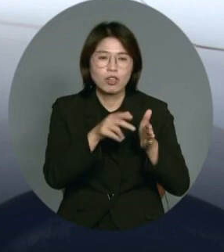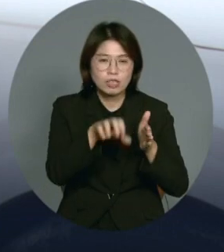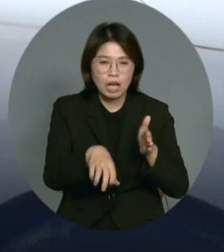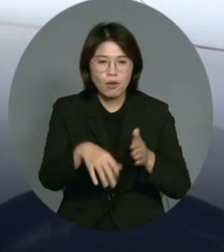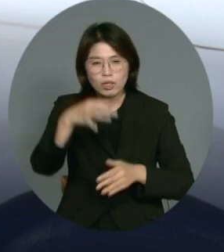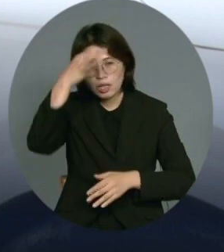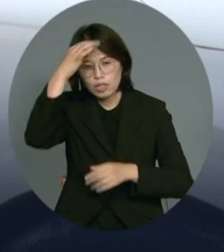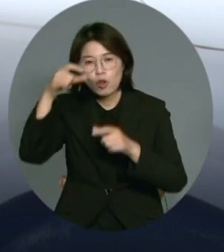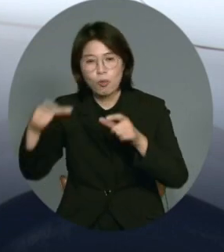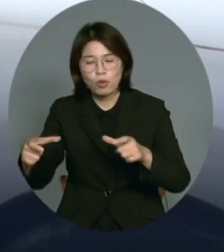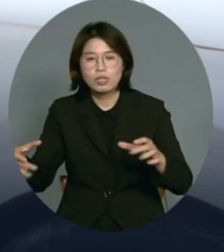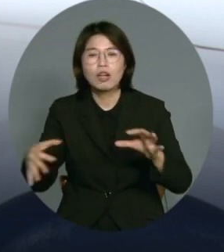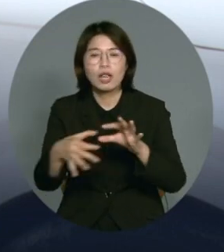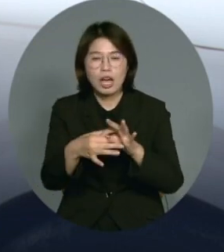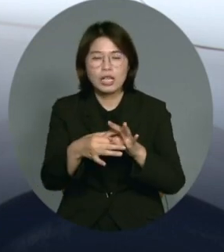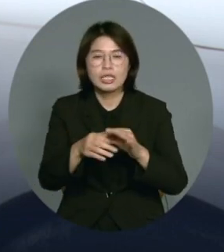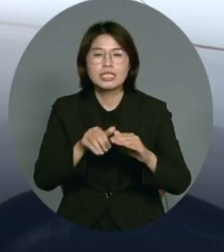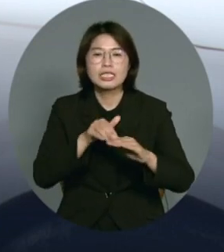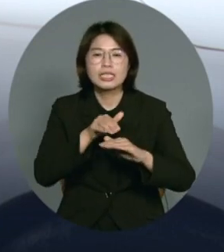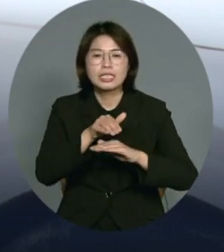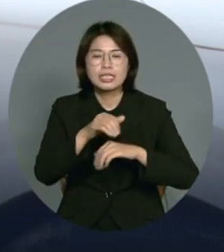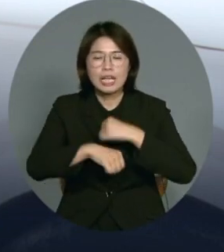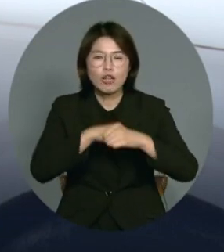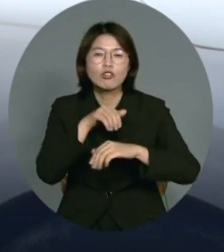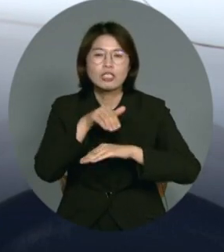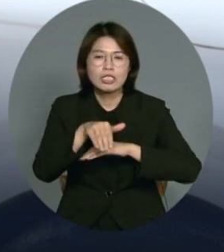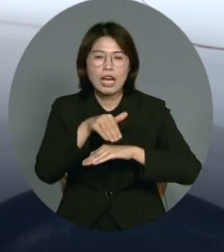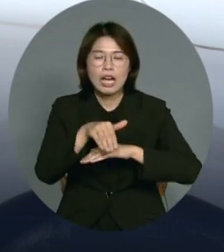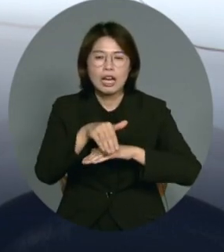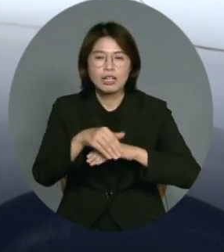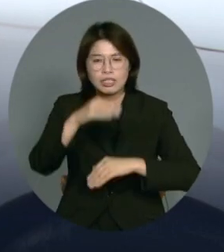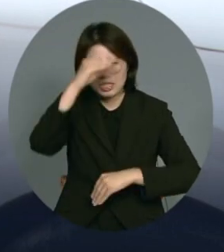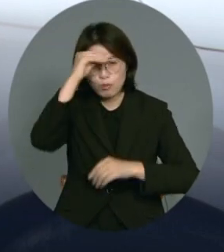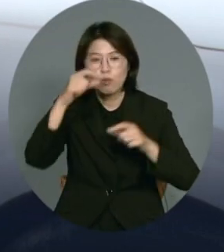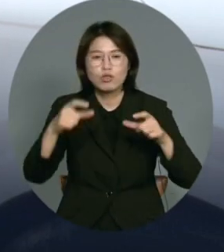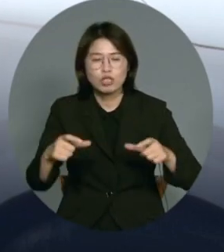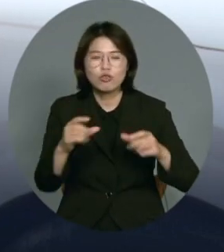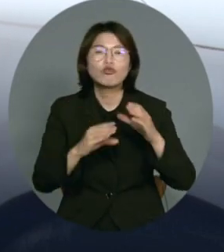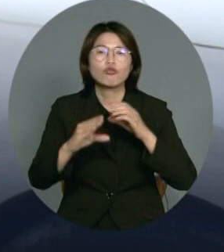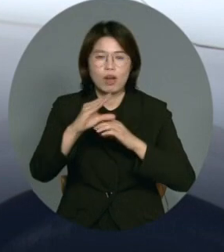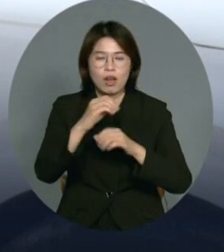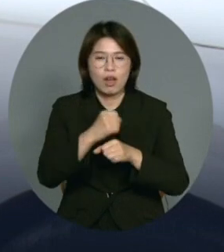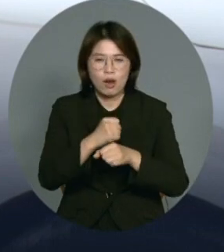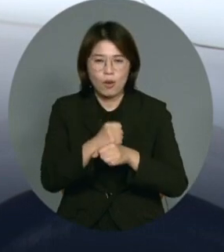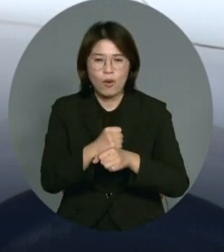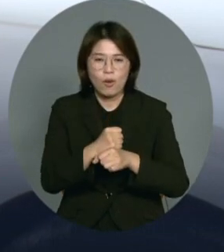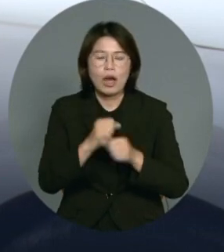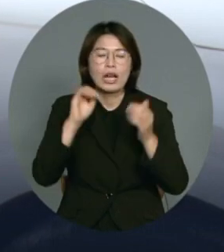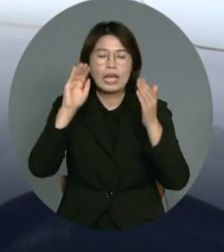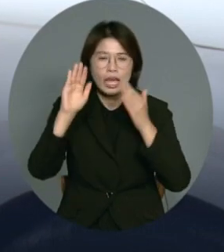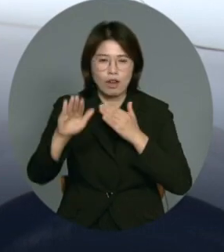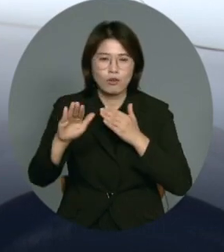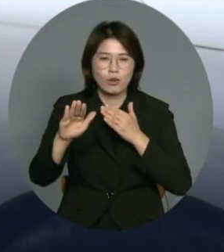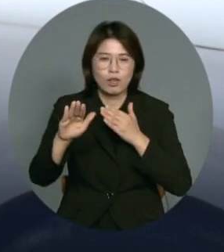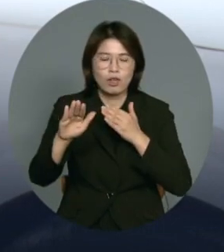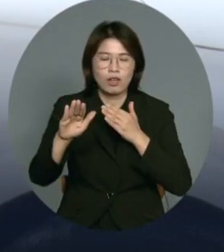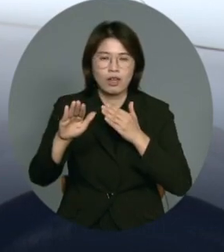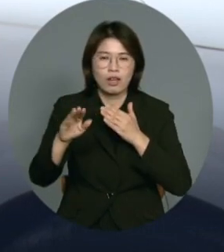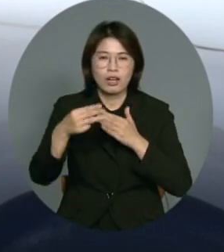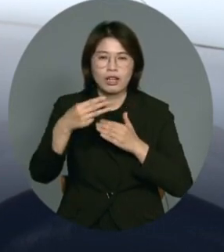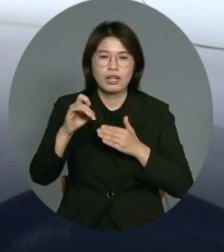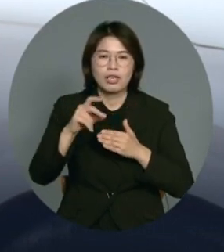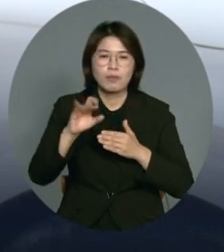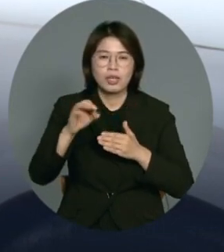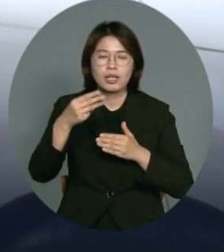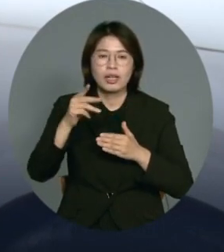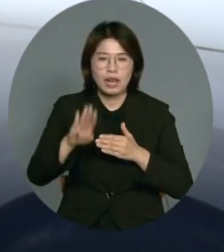연결하는 자율차 그 운행 시범지구를 추가적으로 도입하고 향후에